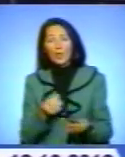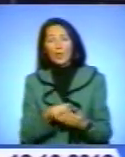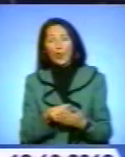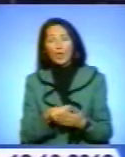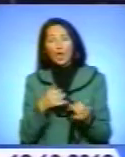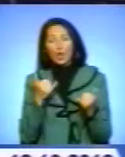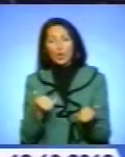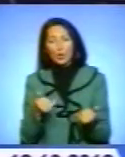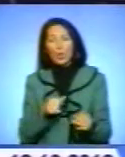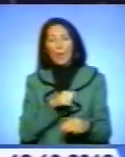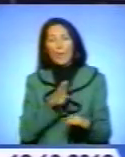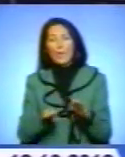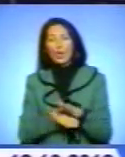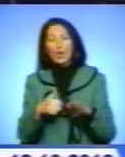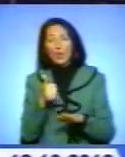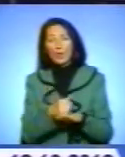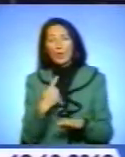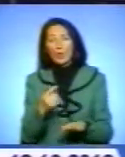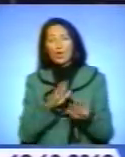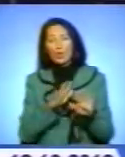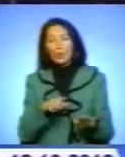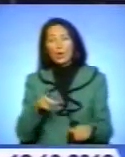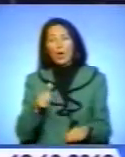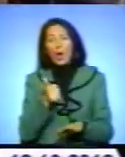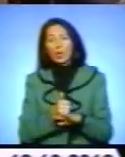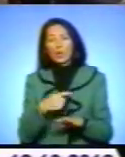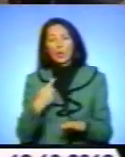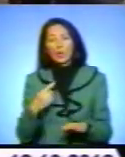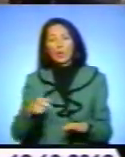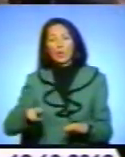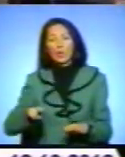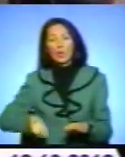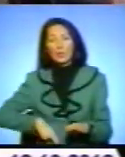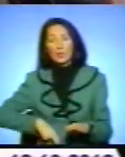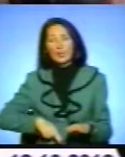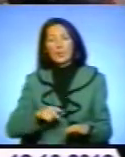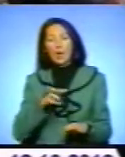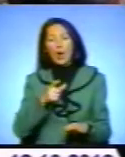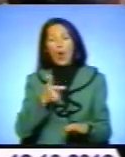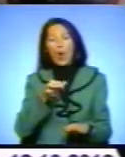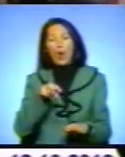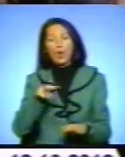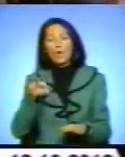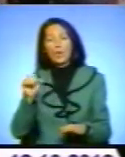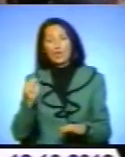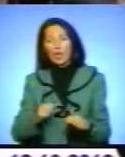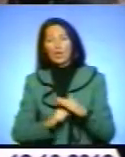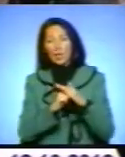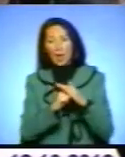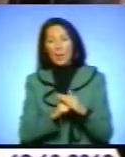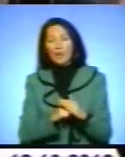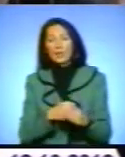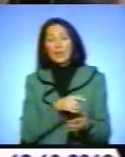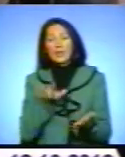І сьогодні під головуванням першого заступника голови обласної державної адміністрації Миколи Головача на базі навчально-методичного центру цивільного захисту та